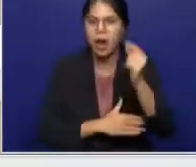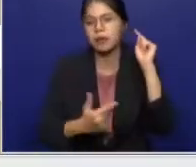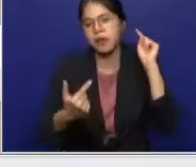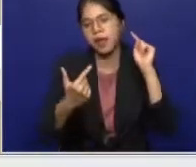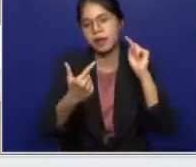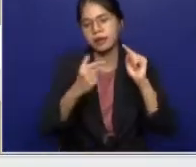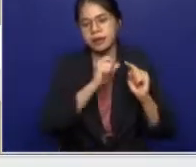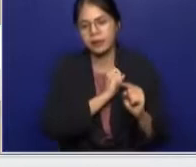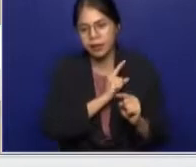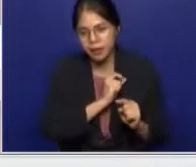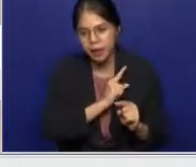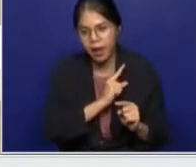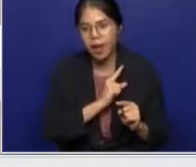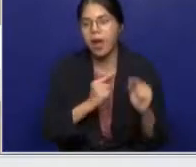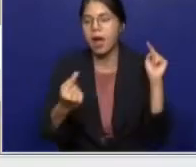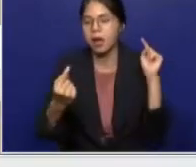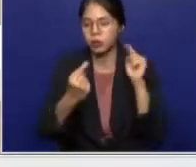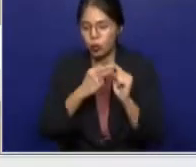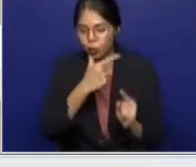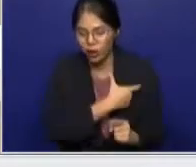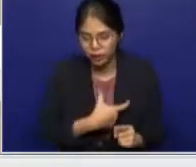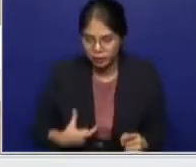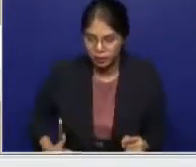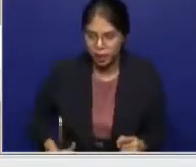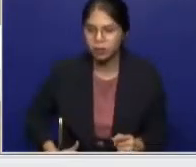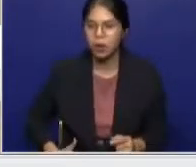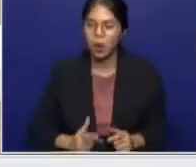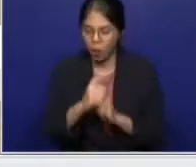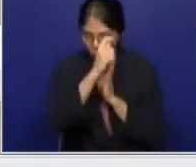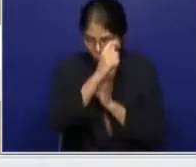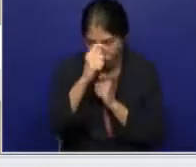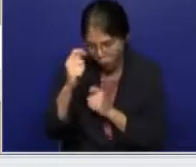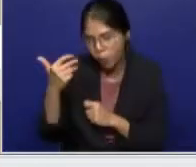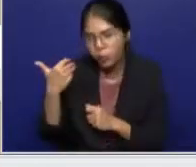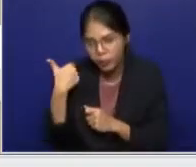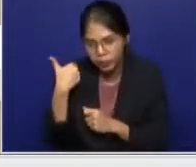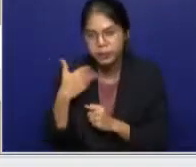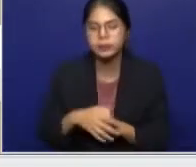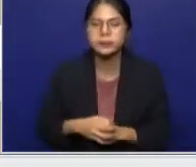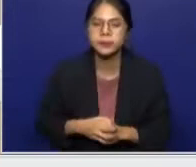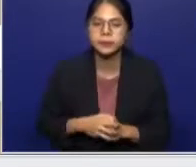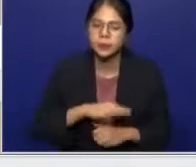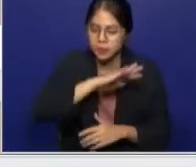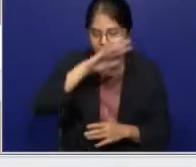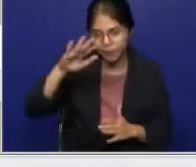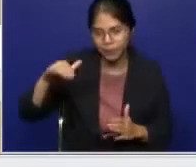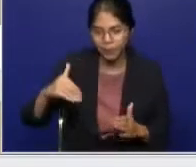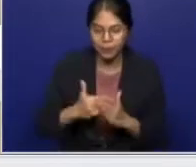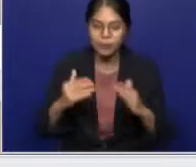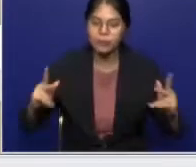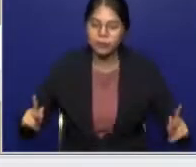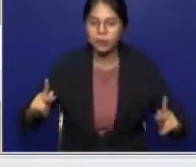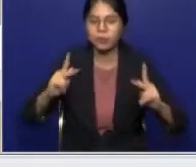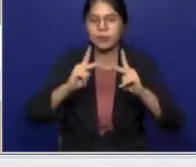ษัตริย์ซึ่งสิ่งต่างๆเหล่านี้นะครับในกระทรวงศึกษาธิการ